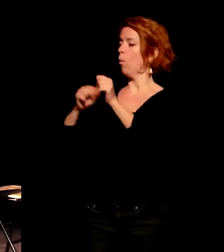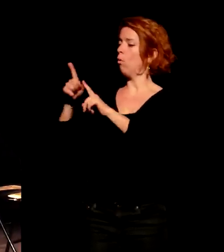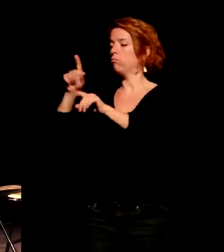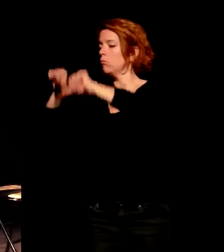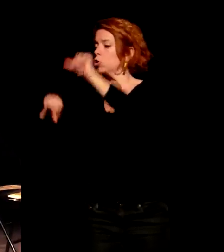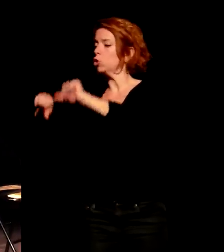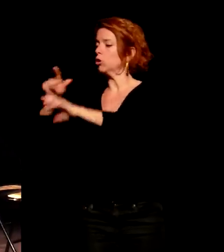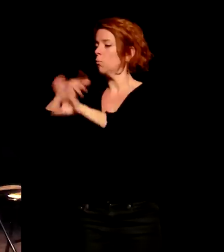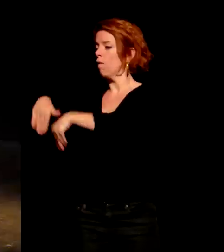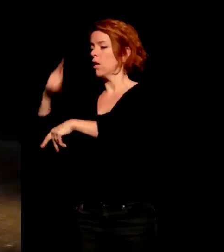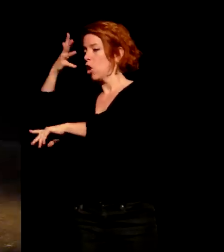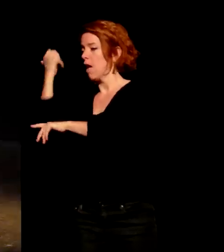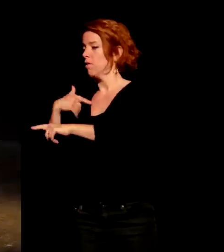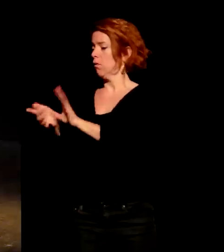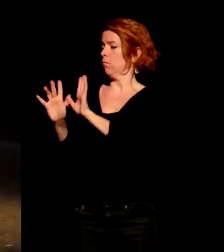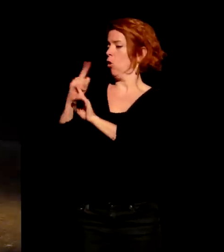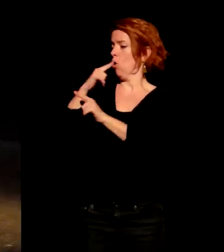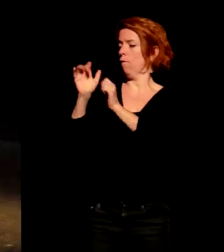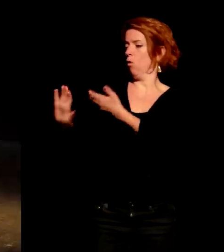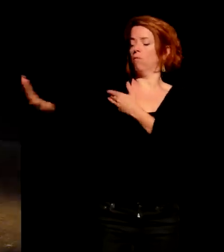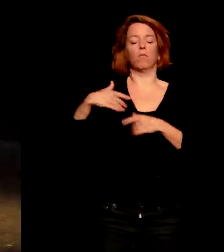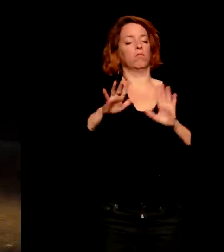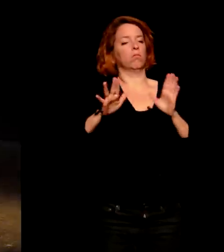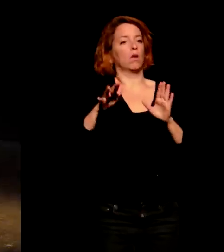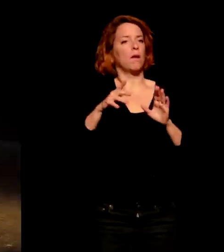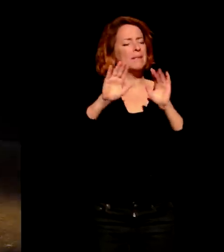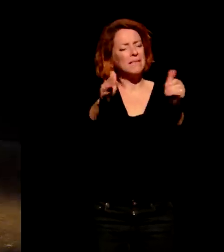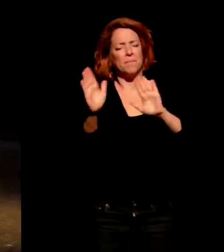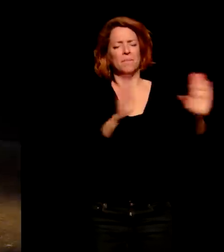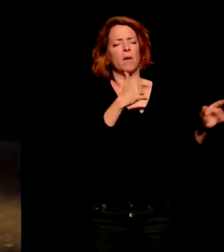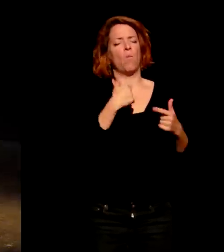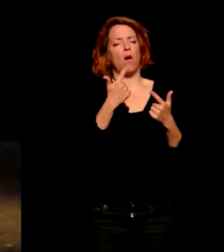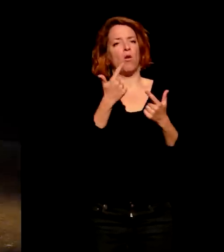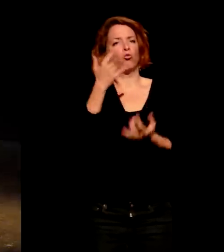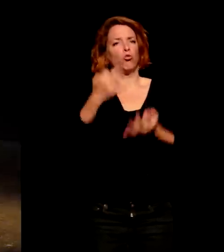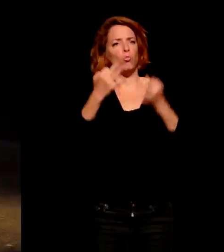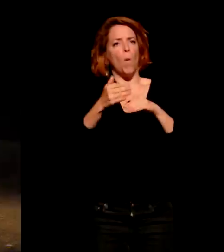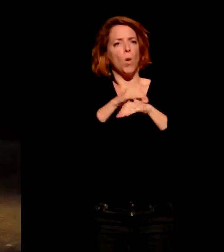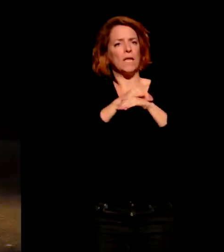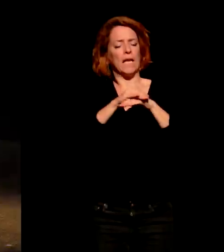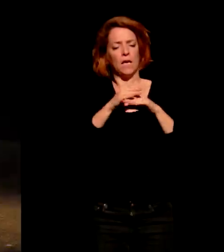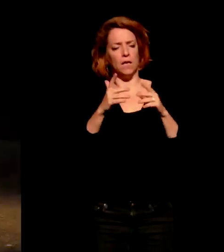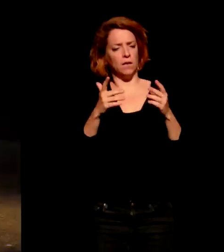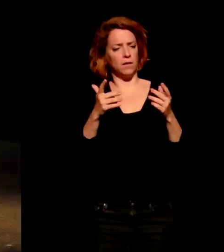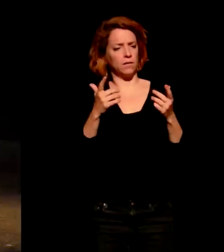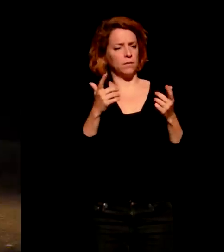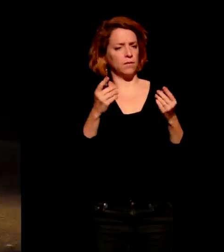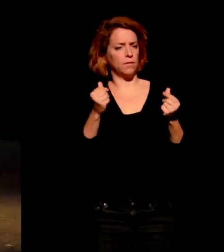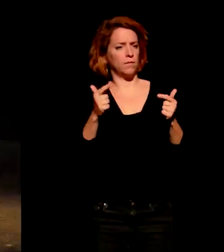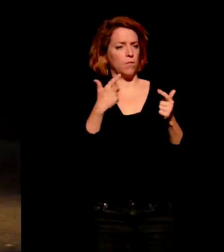je vois bien que ça ne me va pas. Il ne s'agit pas de dire qu'on ne peut pas porter des jugements politiques sur les choses, mais ça ne me va pas non plus. Et du coup, je pense qu'on